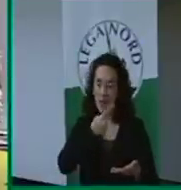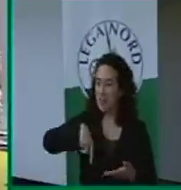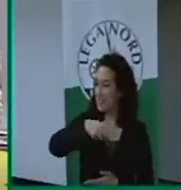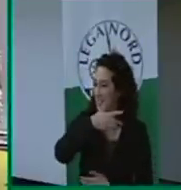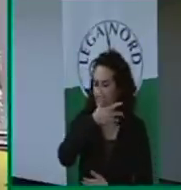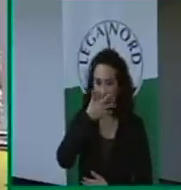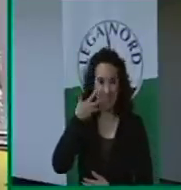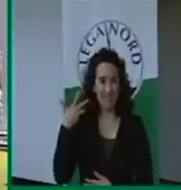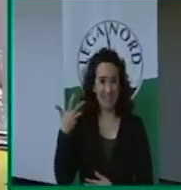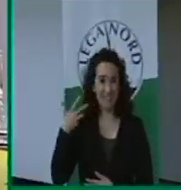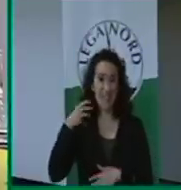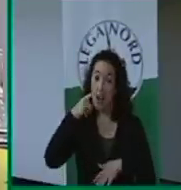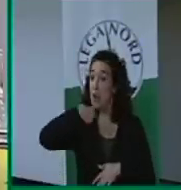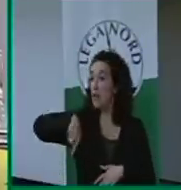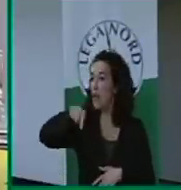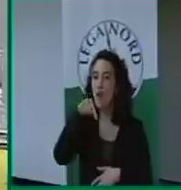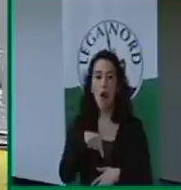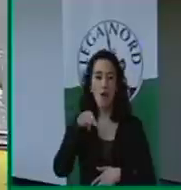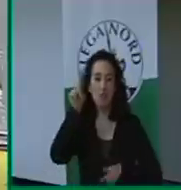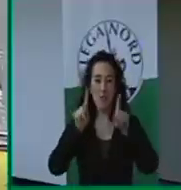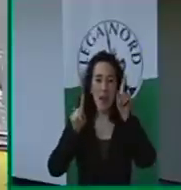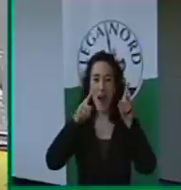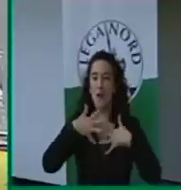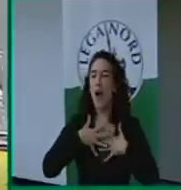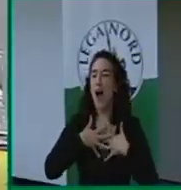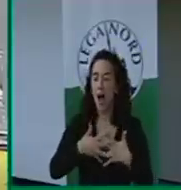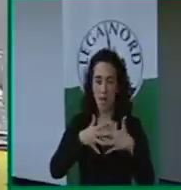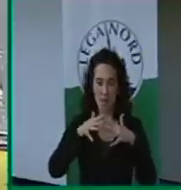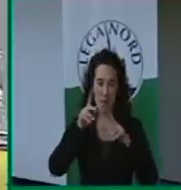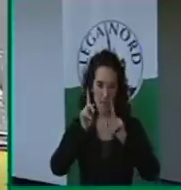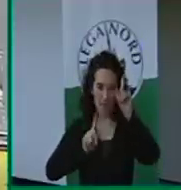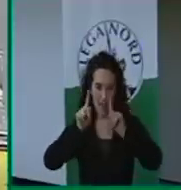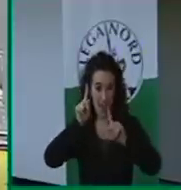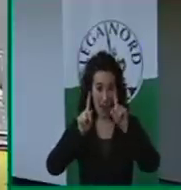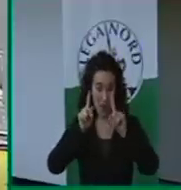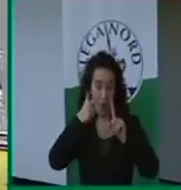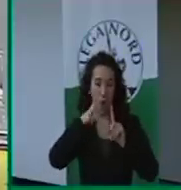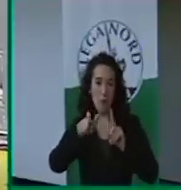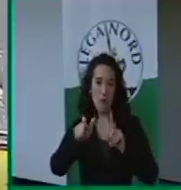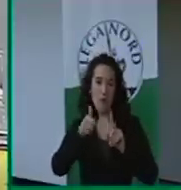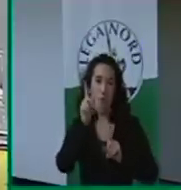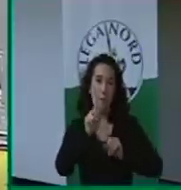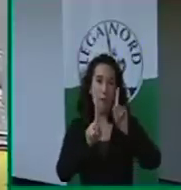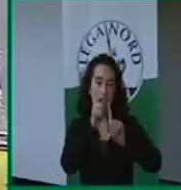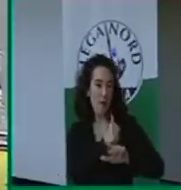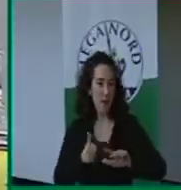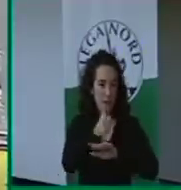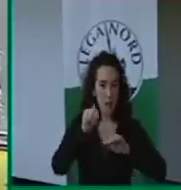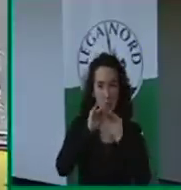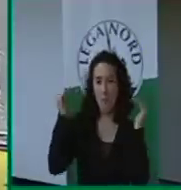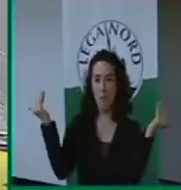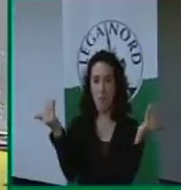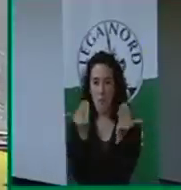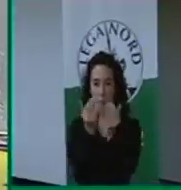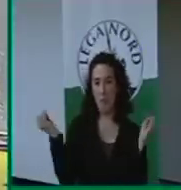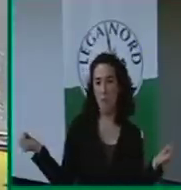Milano La Nostra amata a Milano che come sappiamo è la capitale nel mondo della moda del fashion del design